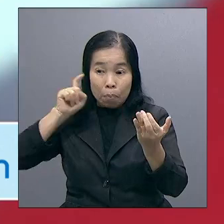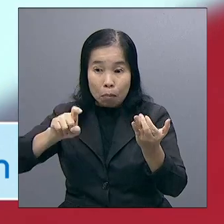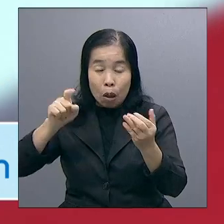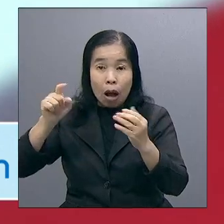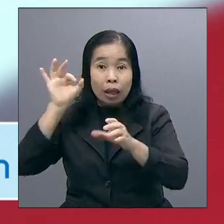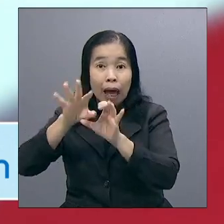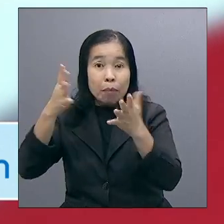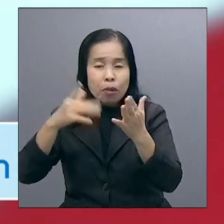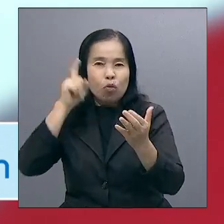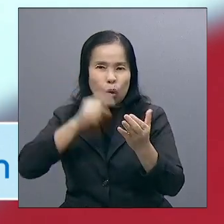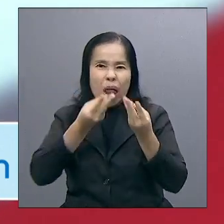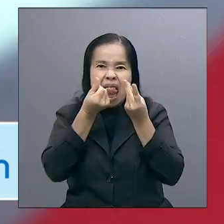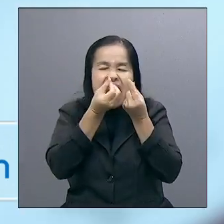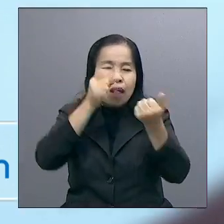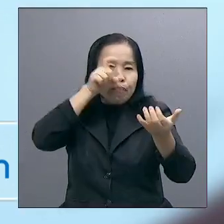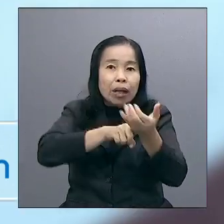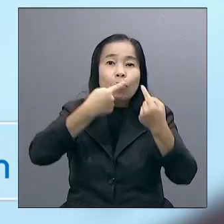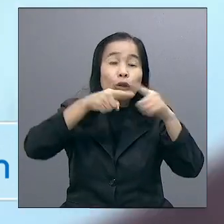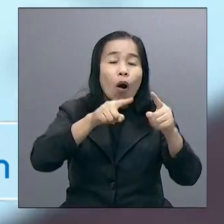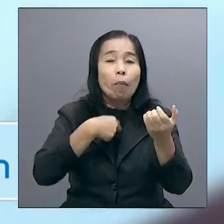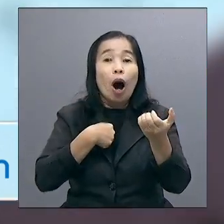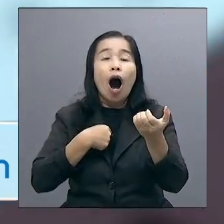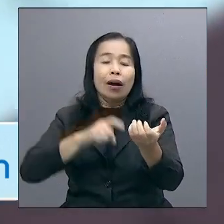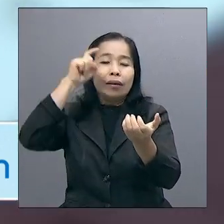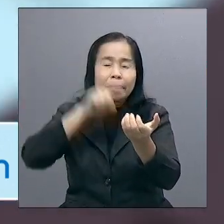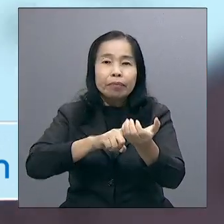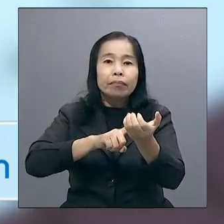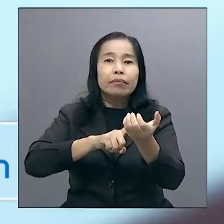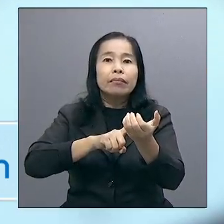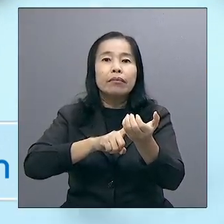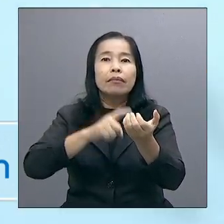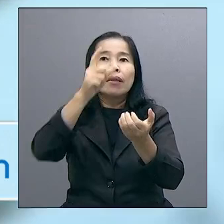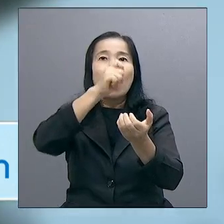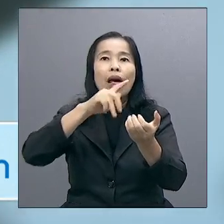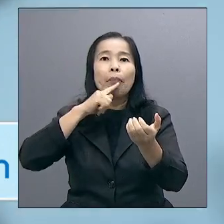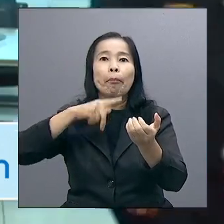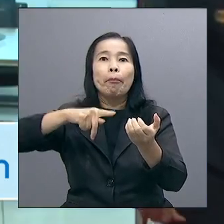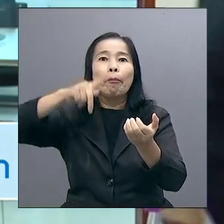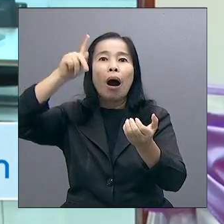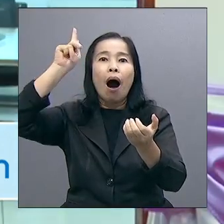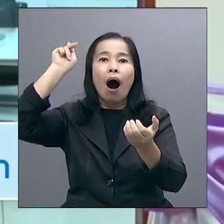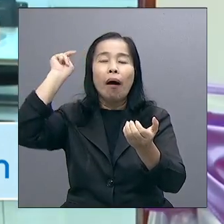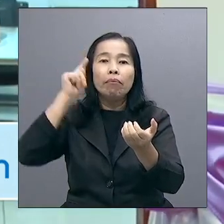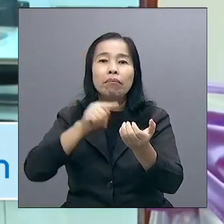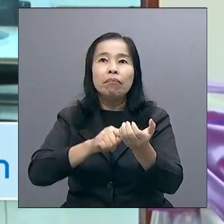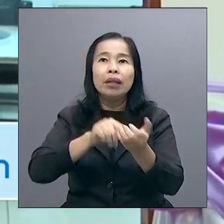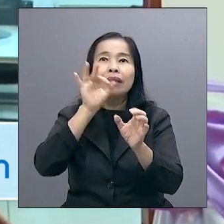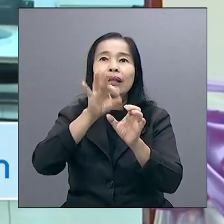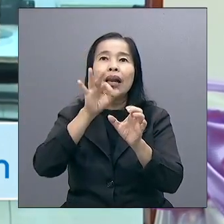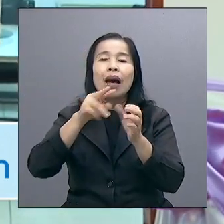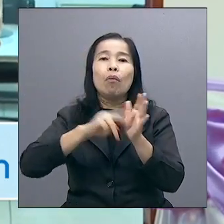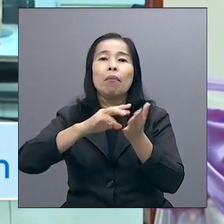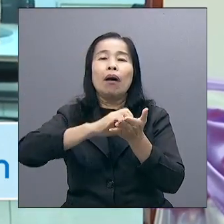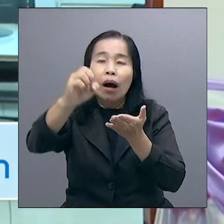พ้มกับแนบลคให้กดด้วยเมื่อกดเข้ไปกลายเป็แปิเคชันลายปอมของธนาคารนั้นค่ะนี่คอปรอมชที่ 2